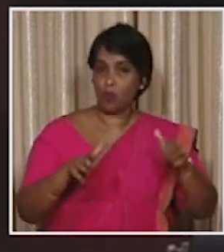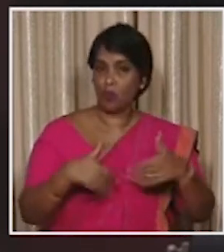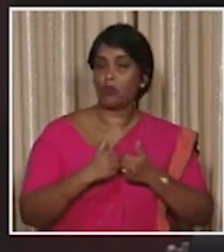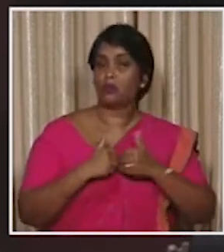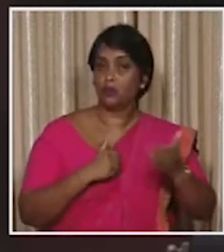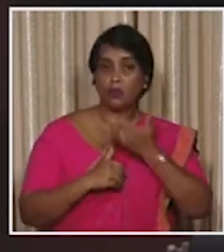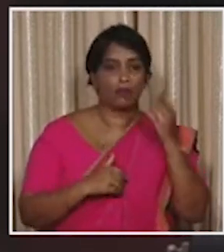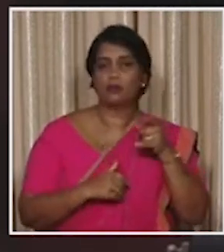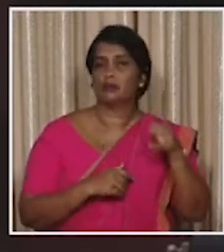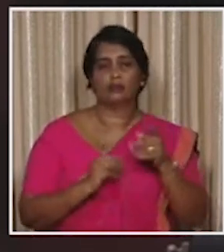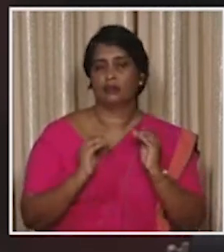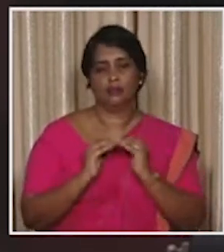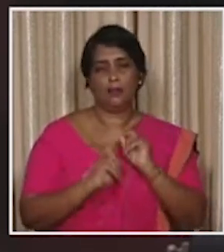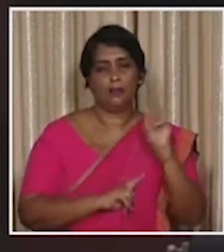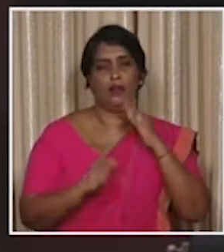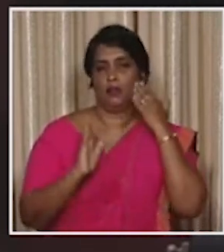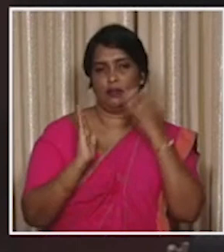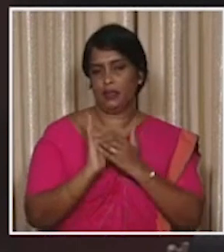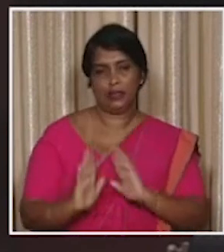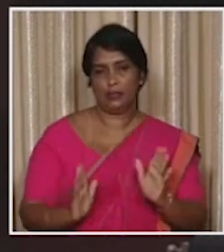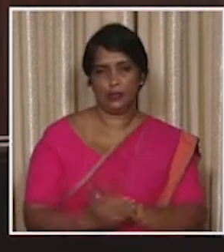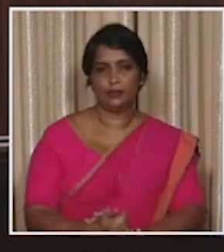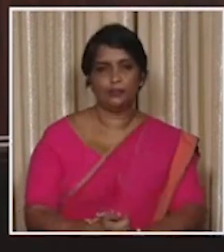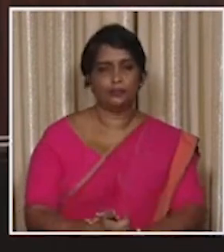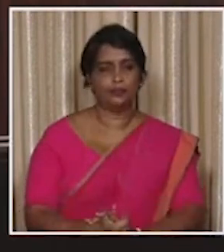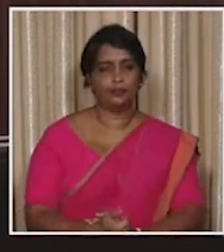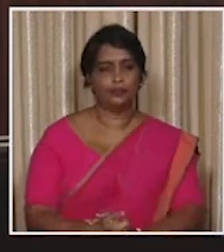පවතින්න පුළුවන් කියලා ඒක නෙමෙයි මේ පාර්ලිමේන්තු සදාචාරය.